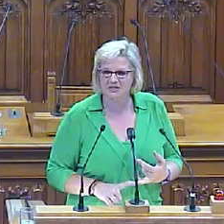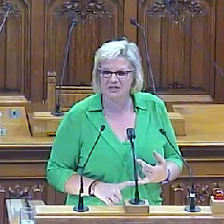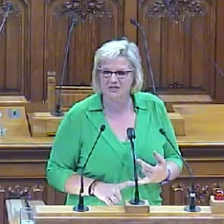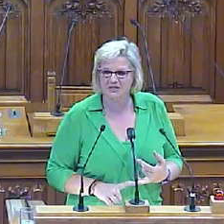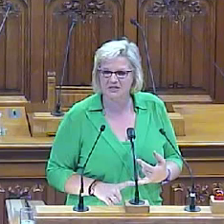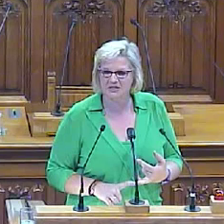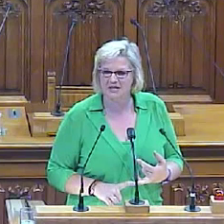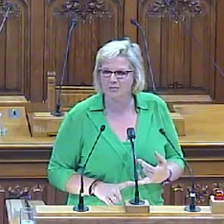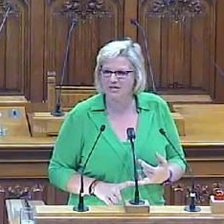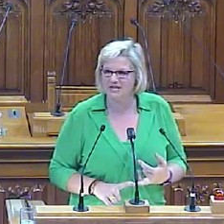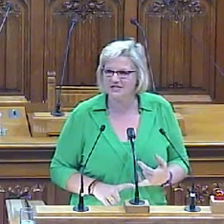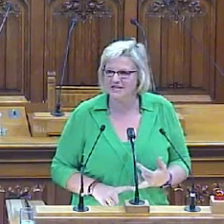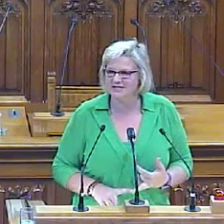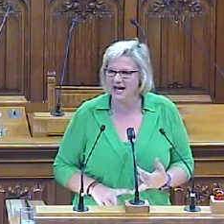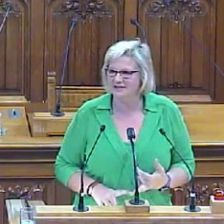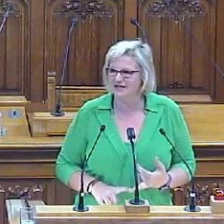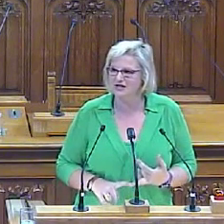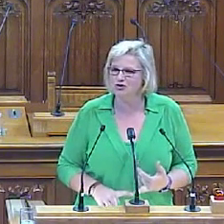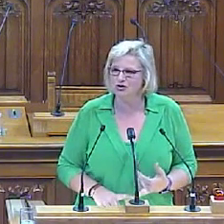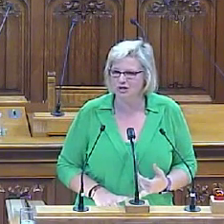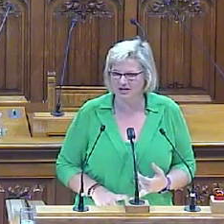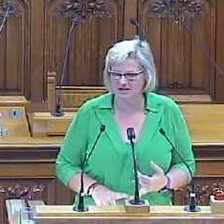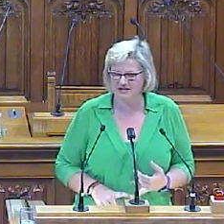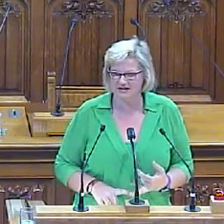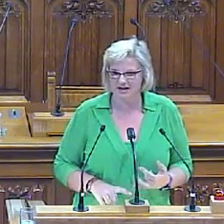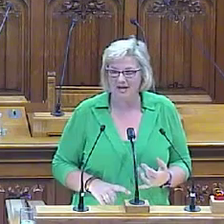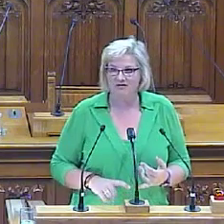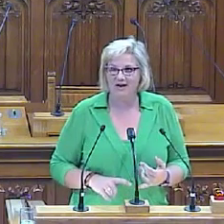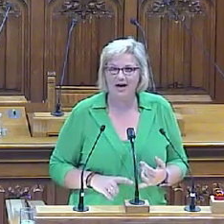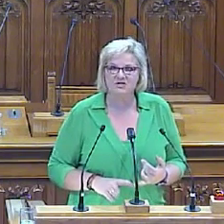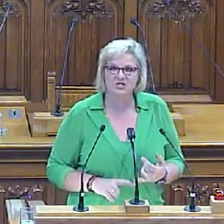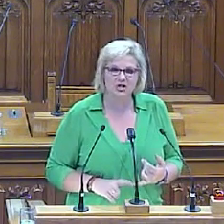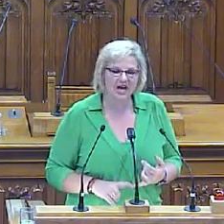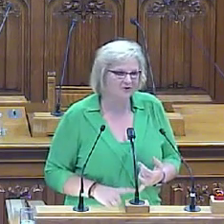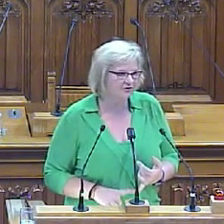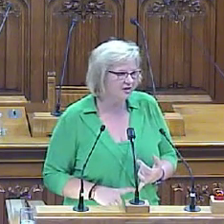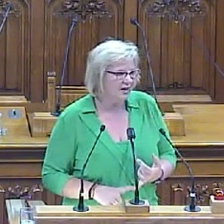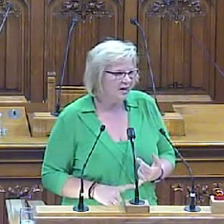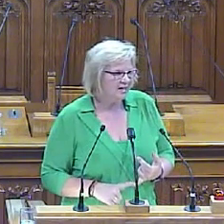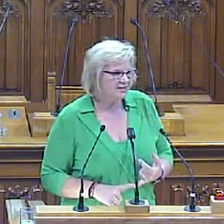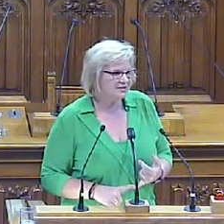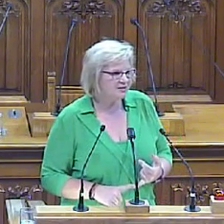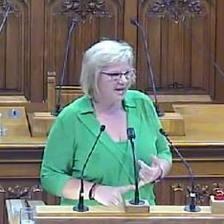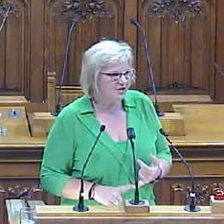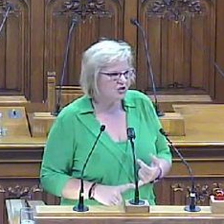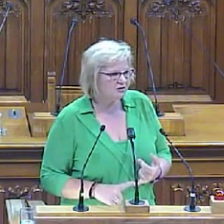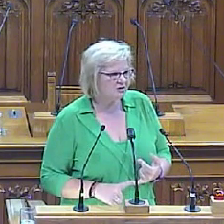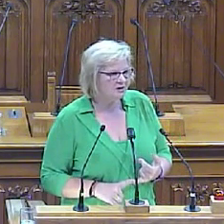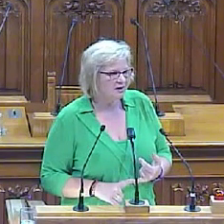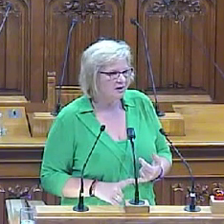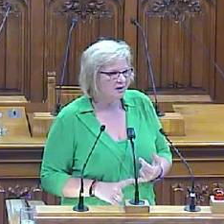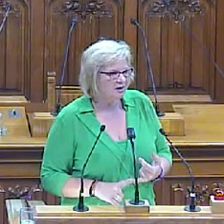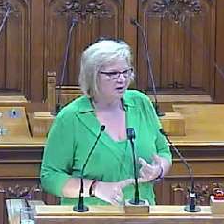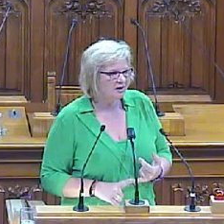geschafft, dass unter anderem die Kriminalitätsrate gesunken ist. Wir haben es geschafft, dass die